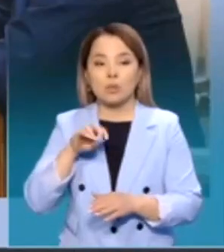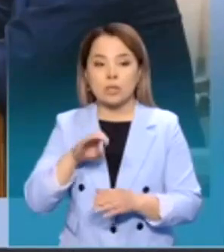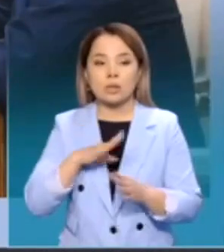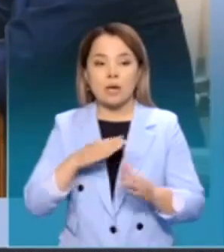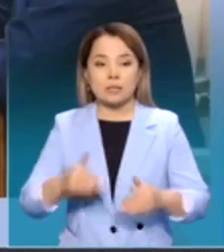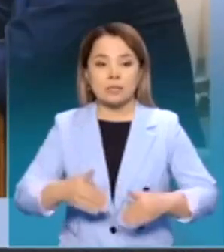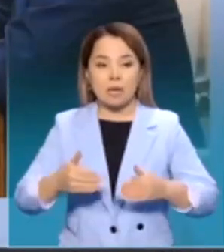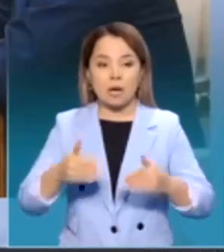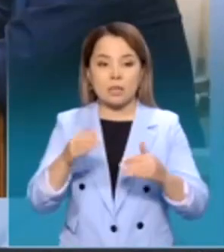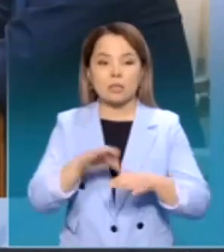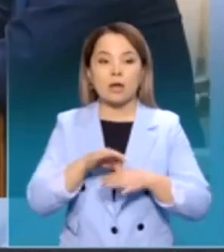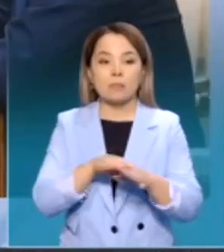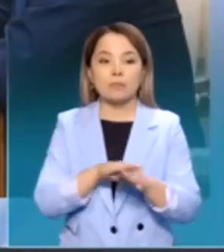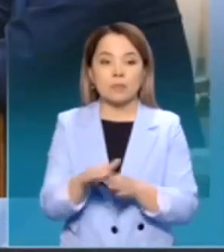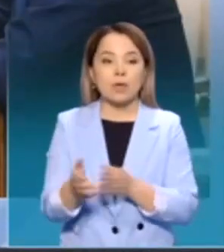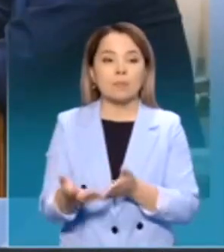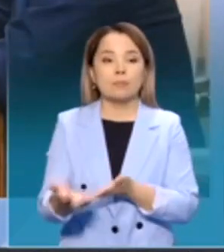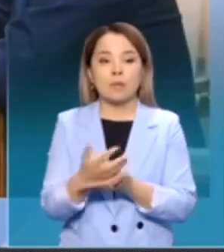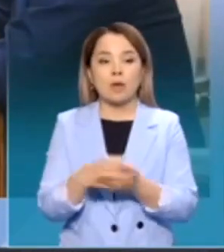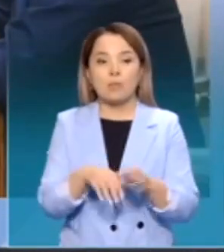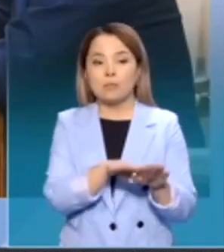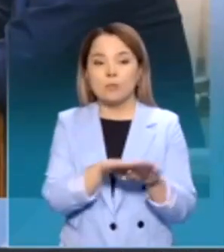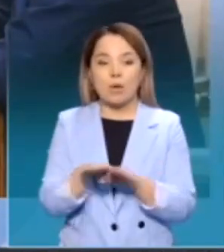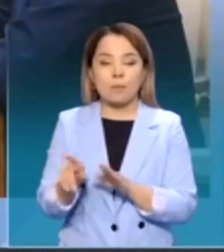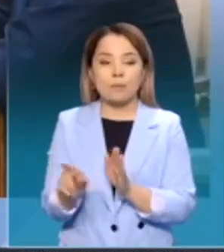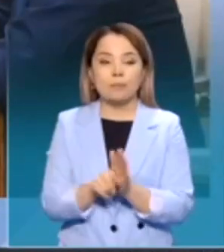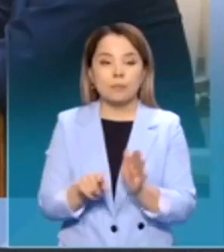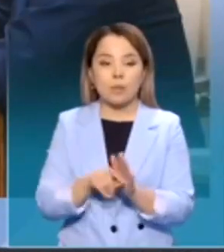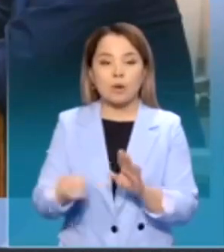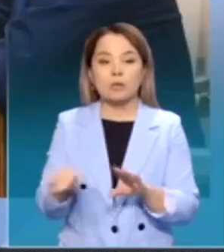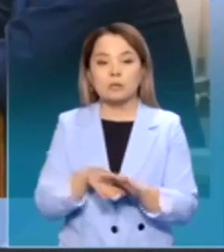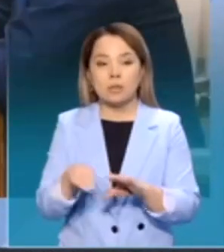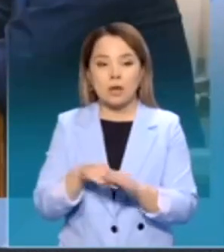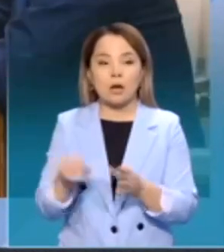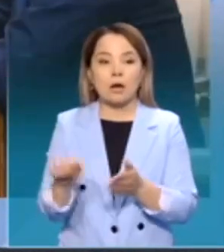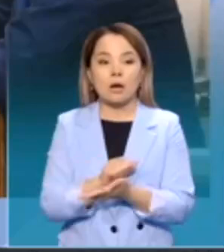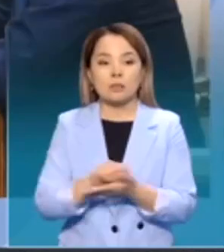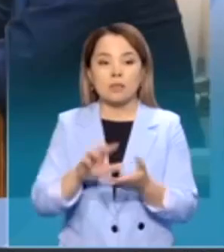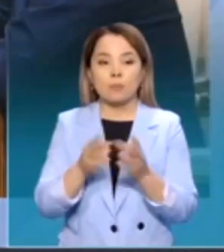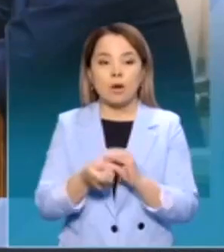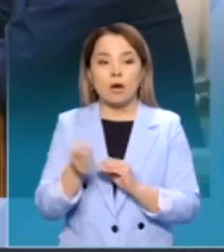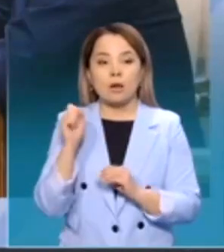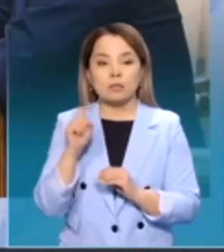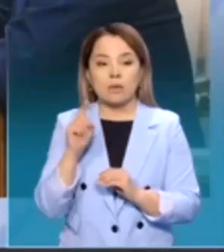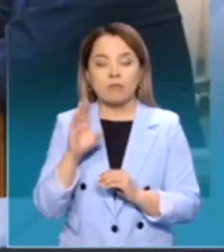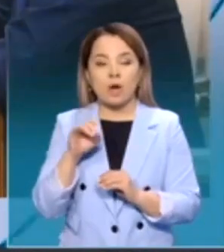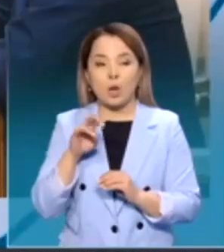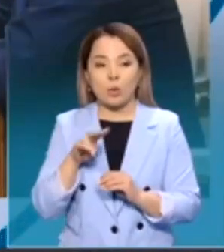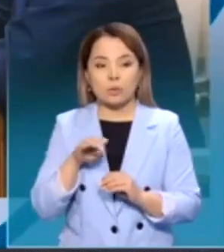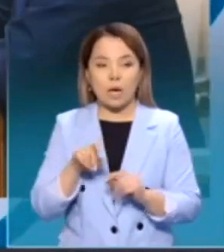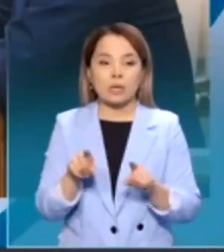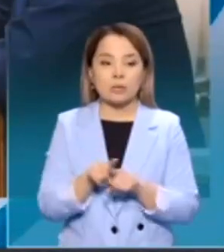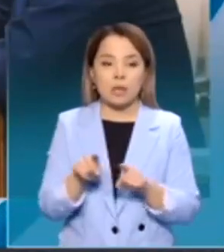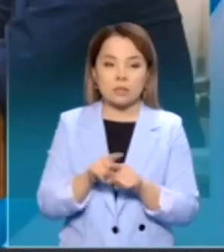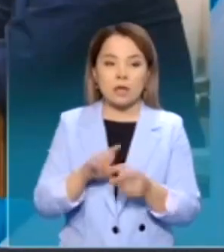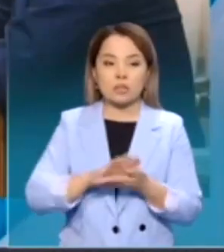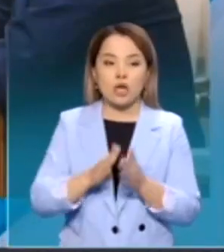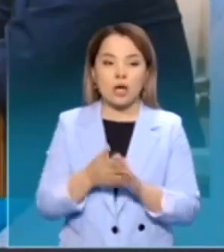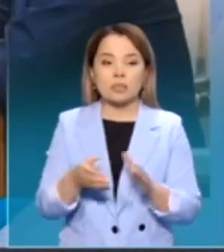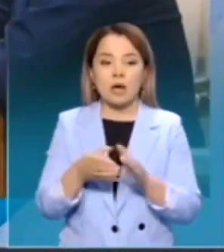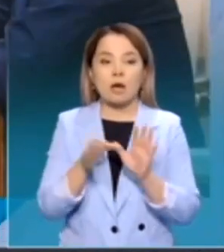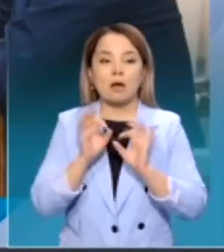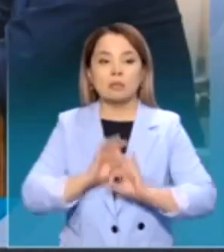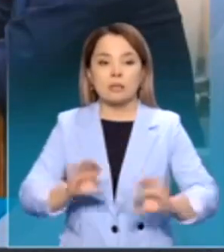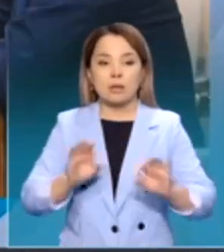динамикасы. Сондай-ақ бірыңғай жинақтаушы зейнетақы қорының ұлттық қордың активтері мен алтын валюта резервтерінің жағдайы туралы айтылды.